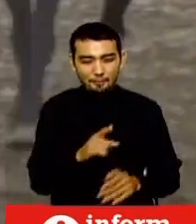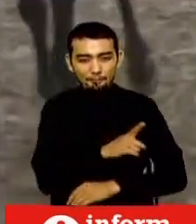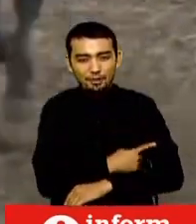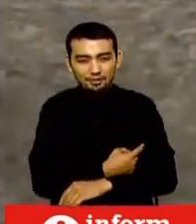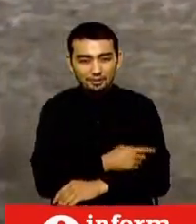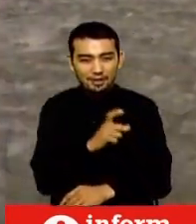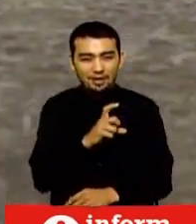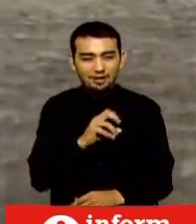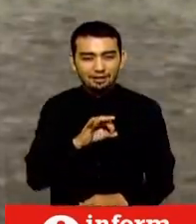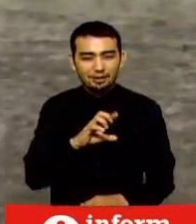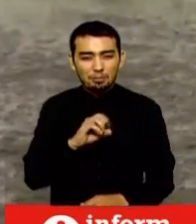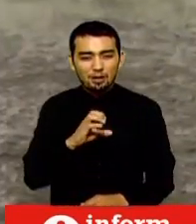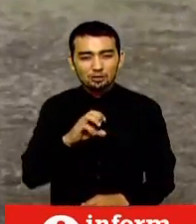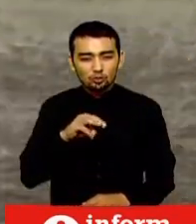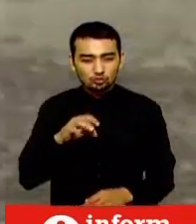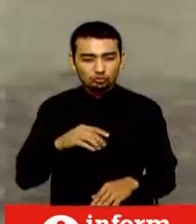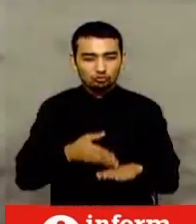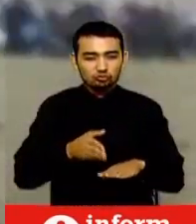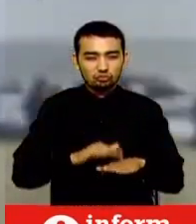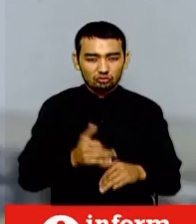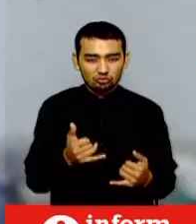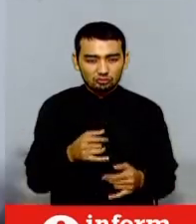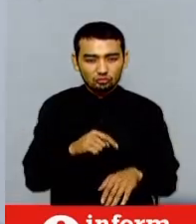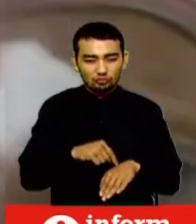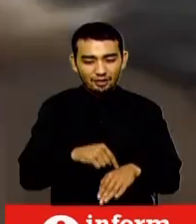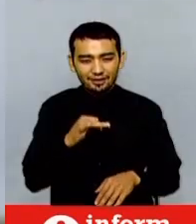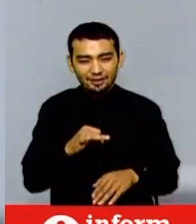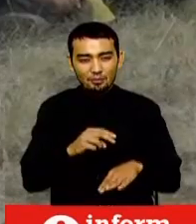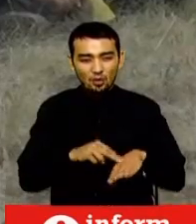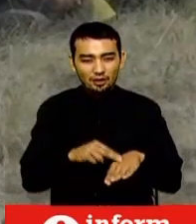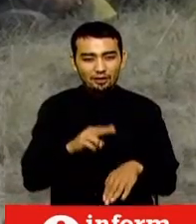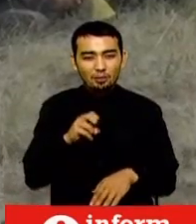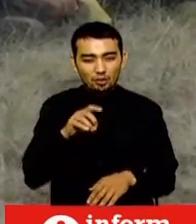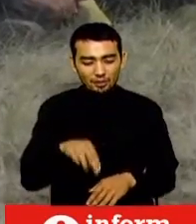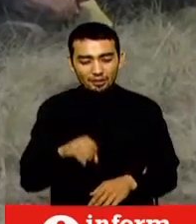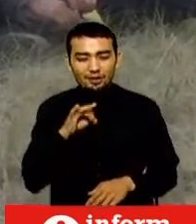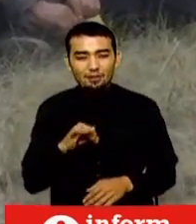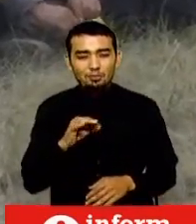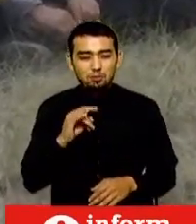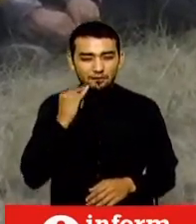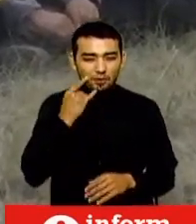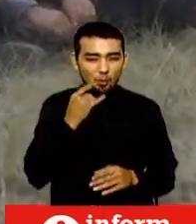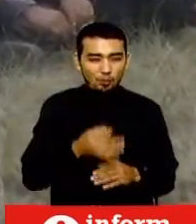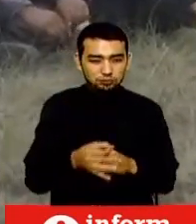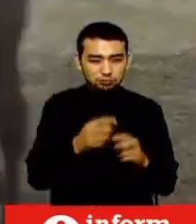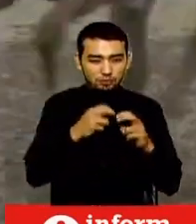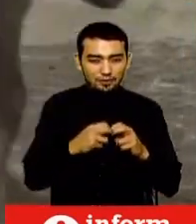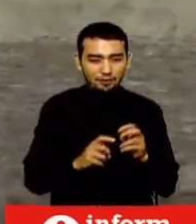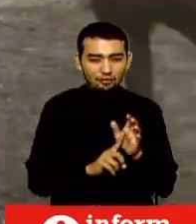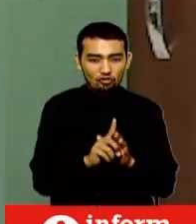больницу экибастоза. Его состояние крайне тяжелое. Департаментом полиции Павлодарской области по данному факту проводится проверка.